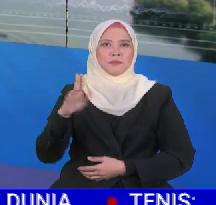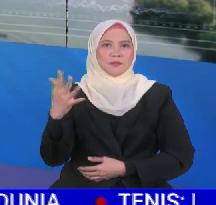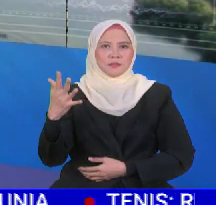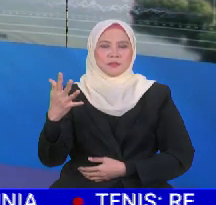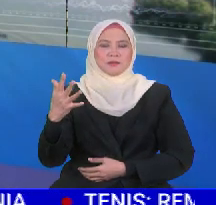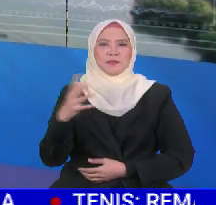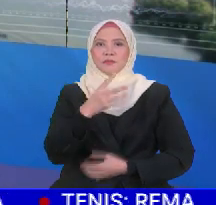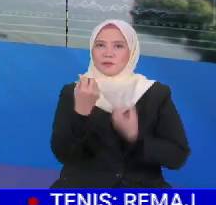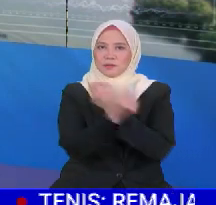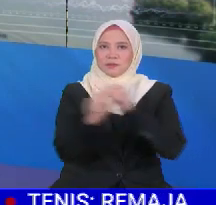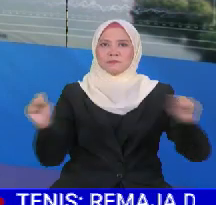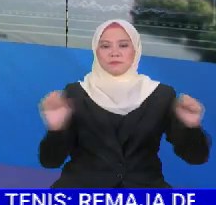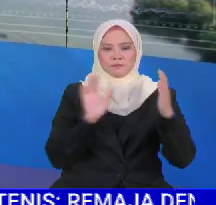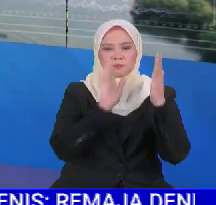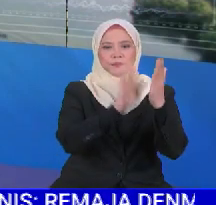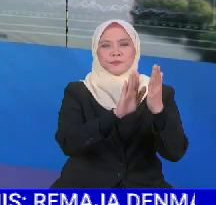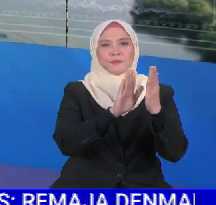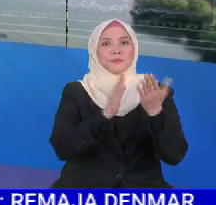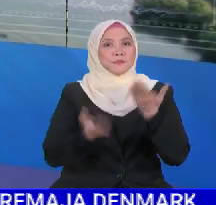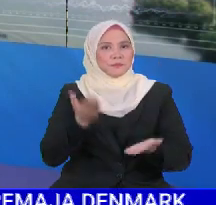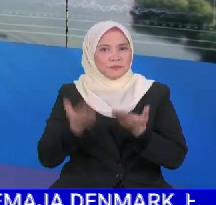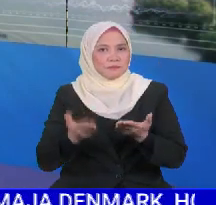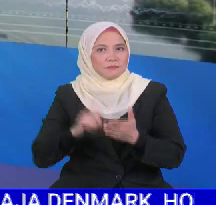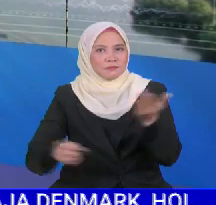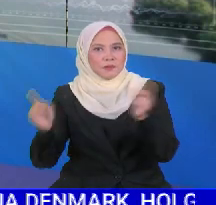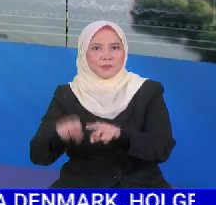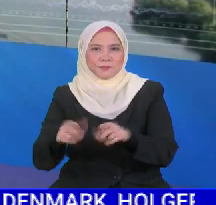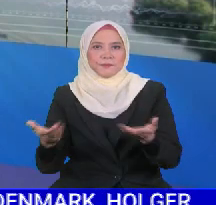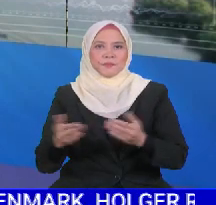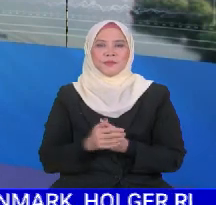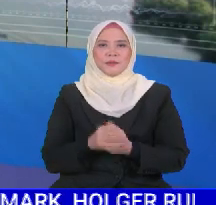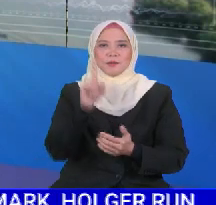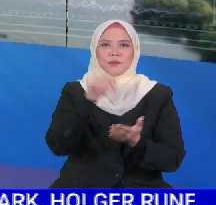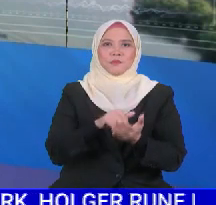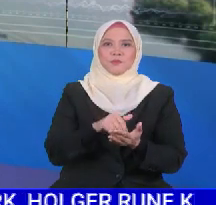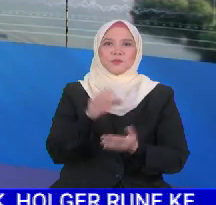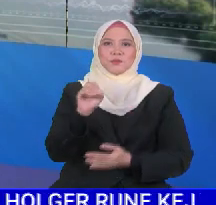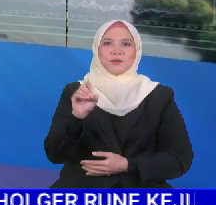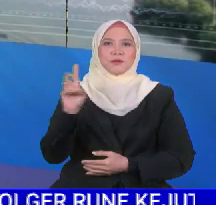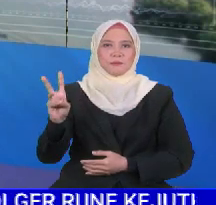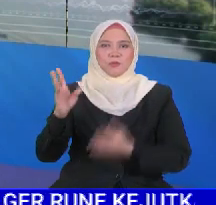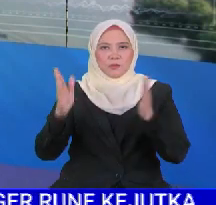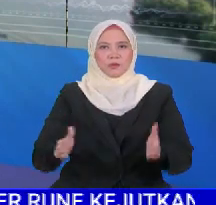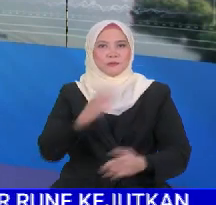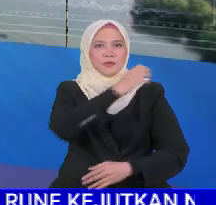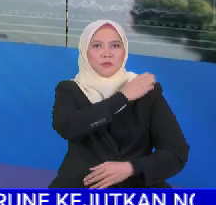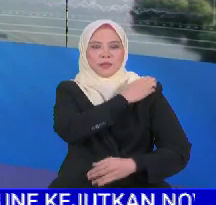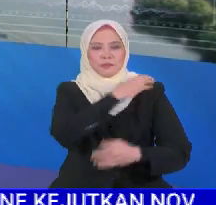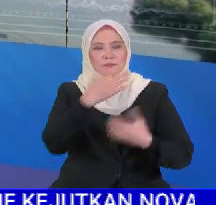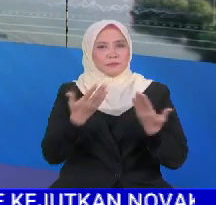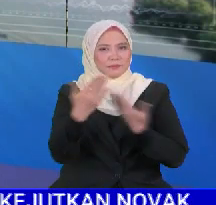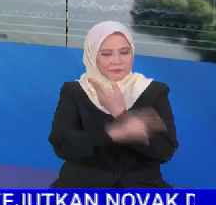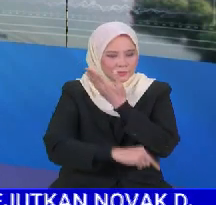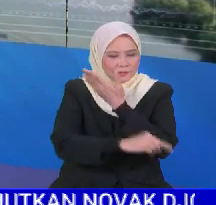sudah bersedia menghadapi sebarang kemungkinan seramai 16 pegawai serta anggota di seluruh negeri